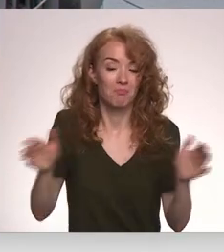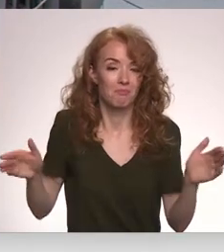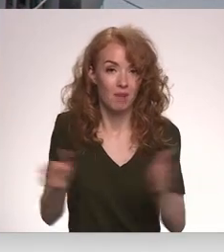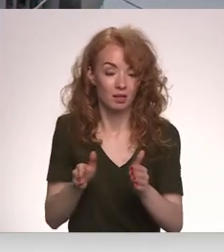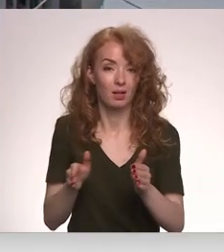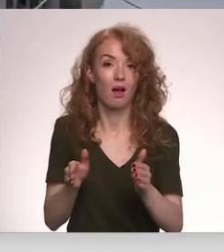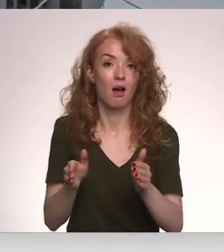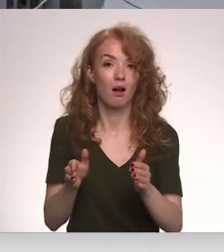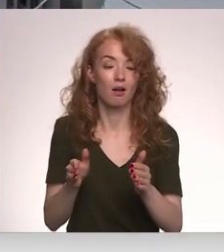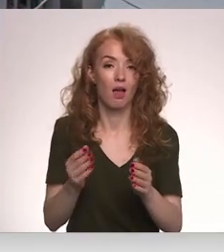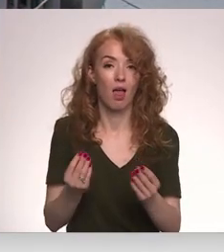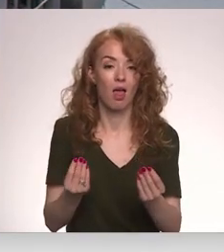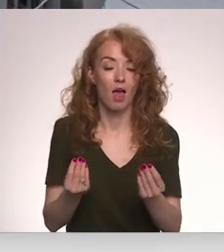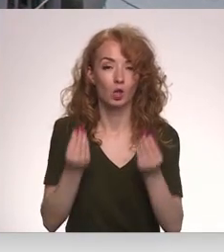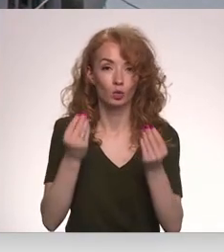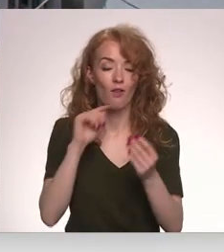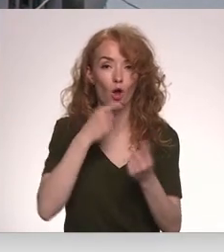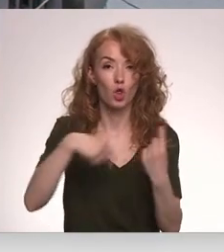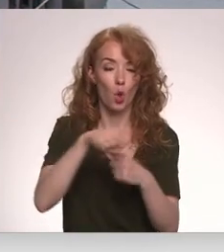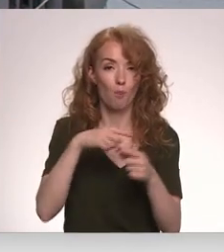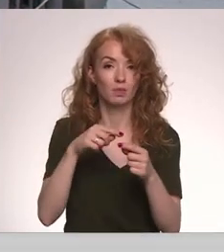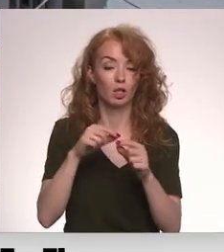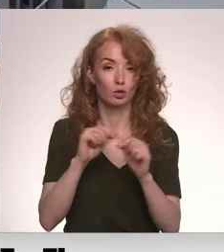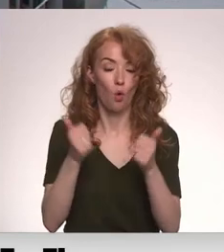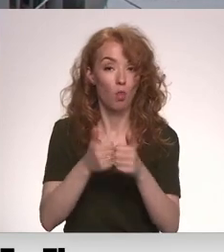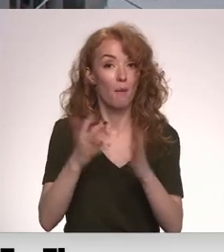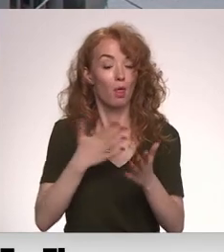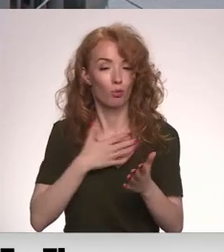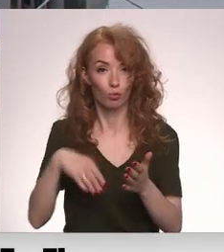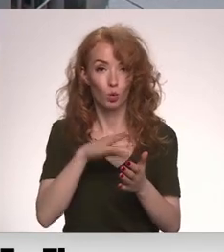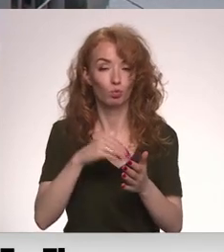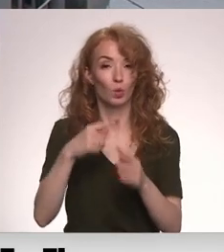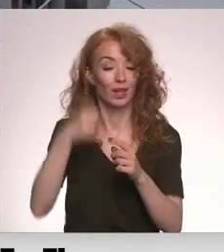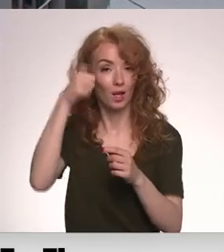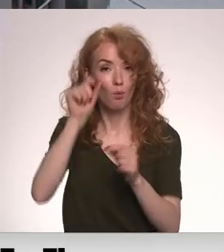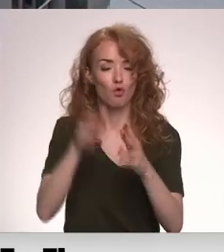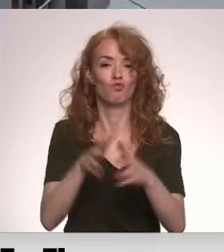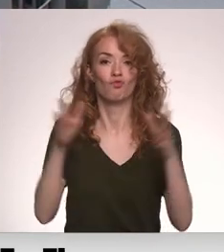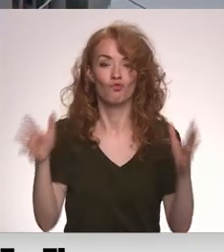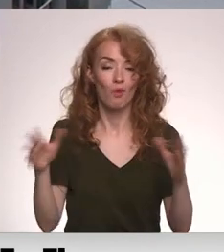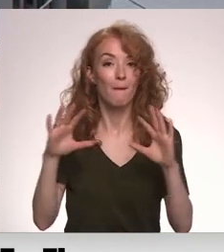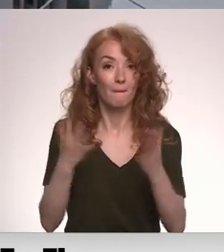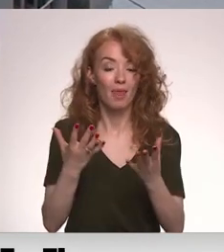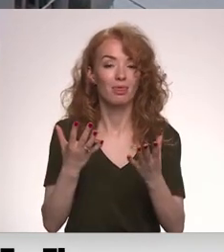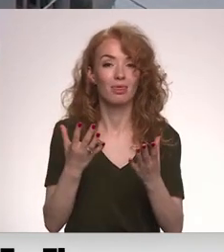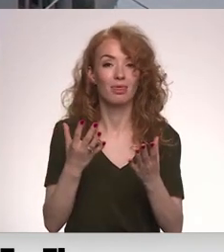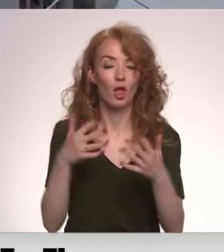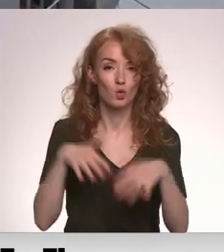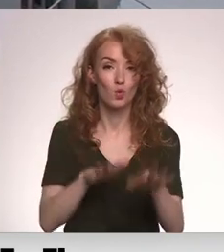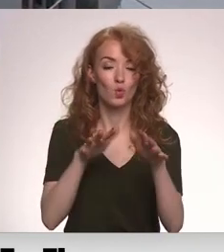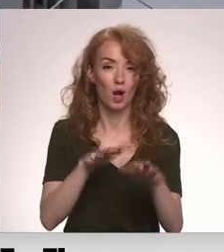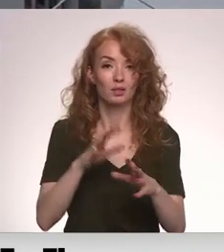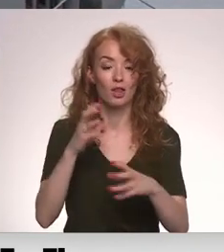teiksim, ekskluzīva ekonomiskā zona un teritorija ūdeņi mums savukārt un Igauniem nedaudz lielāka, bet tā jūras,